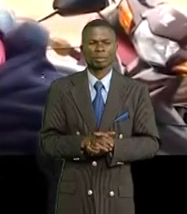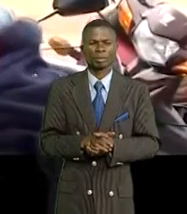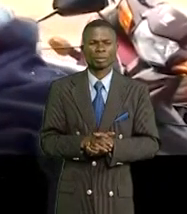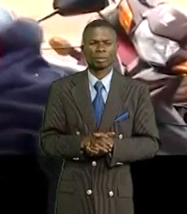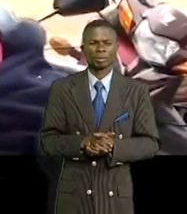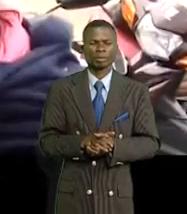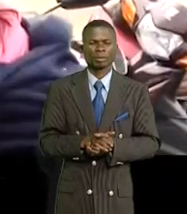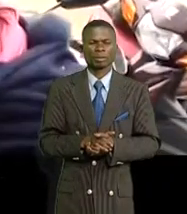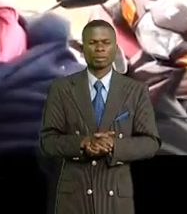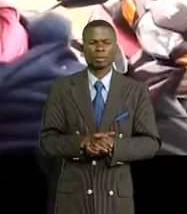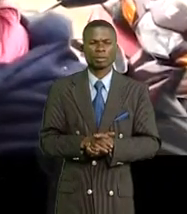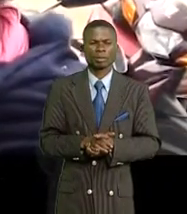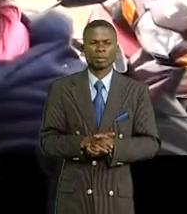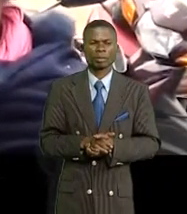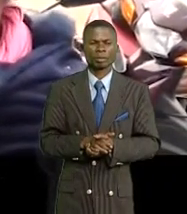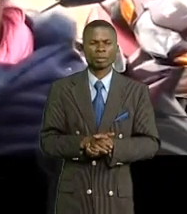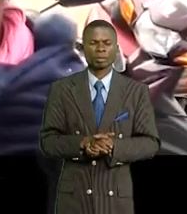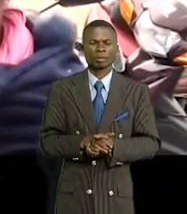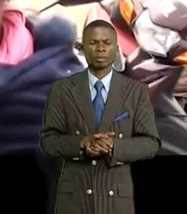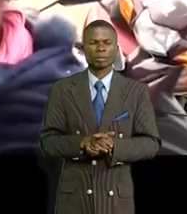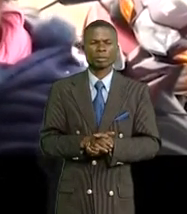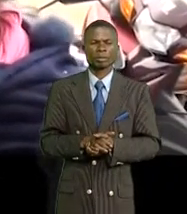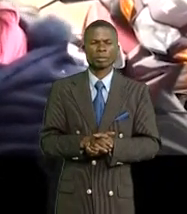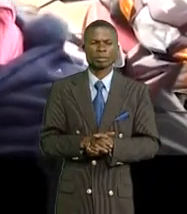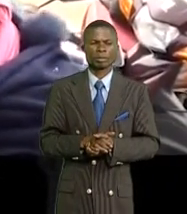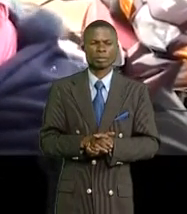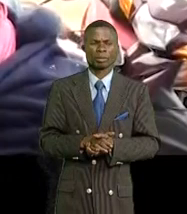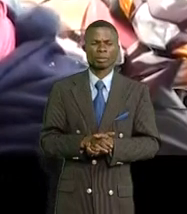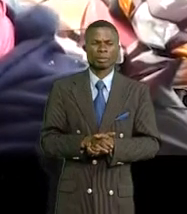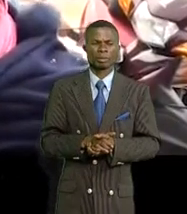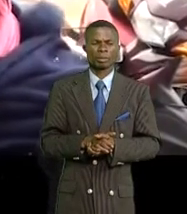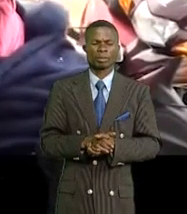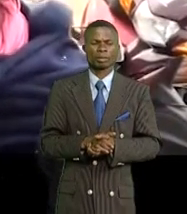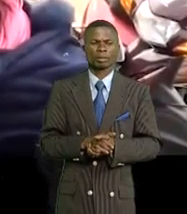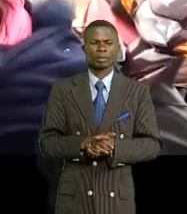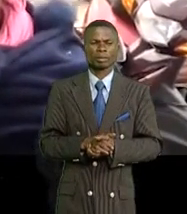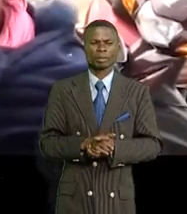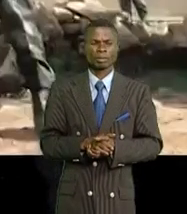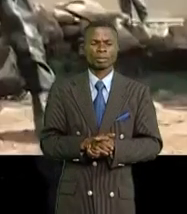ça, na, quoi, tout. Bon, ton ambien, Félix et Antoine, Tshisekedi Tshilombo,